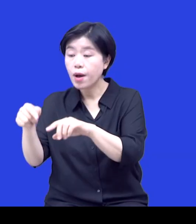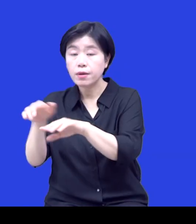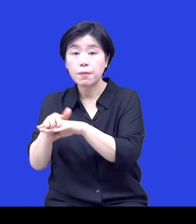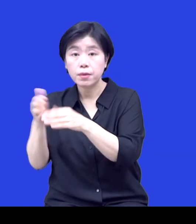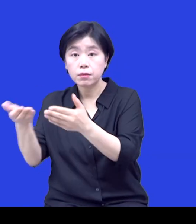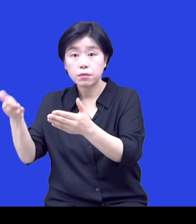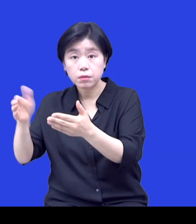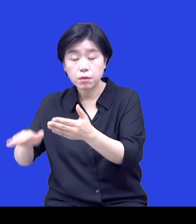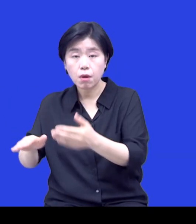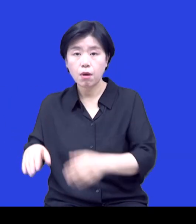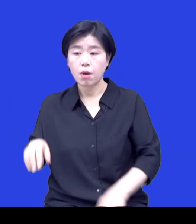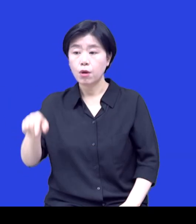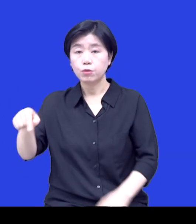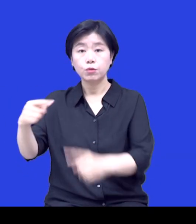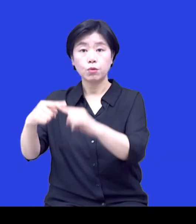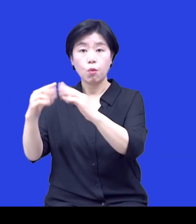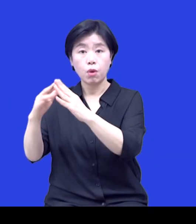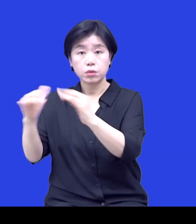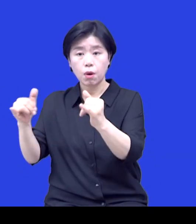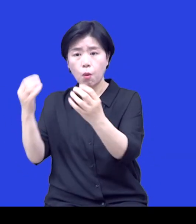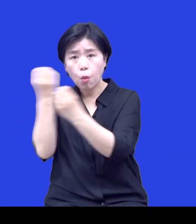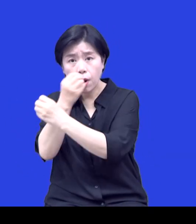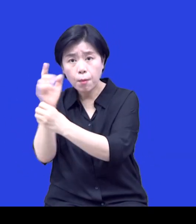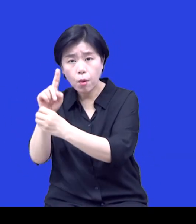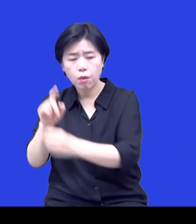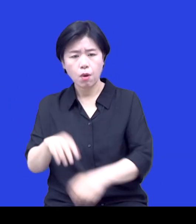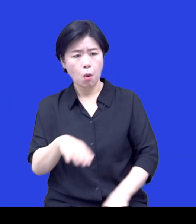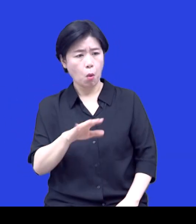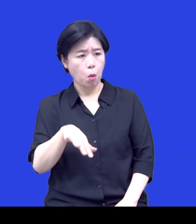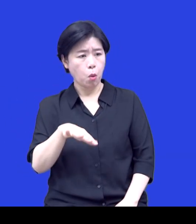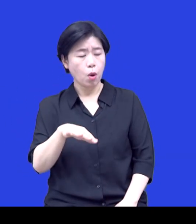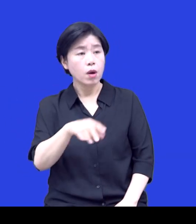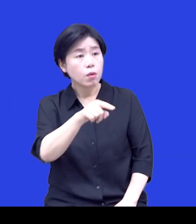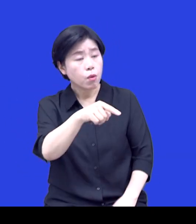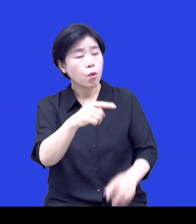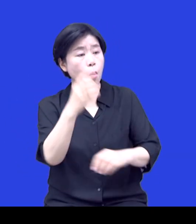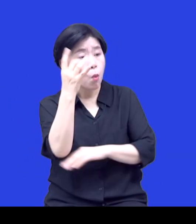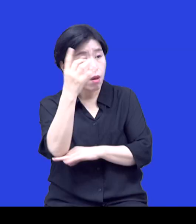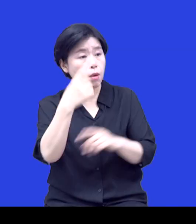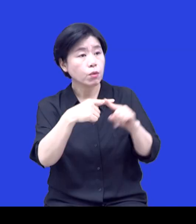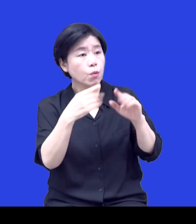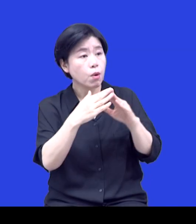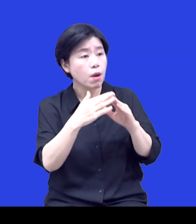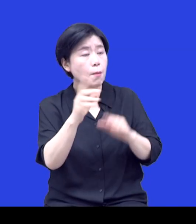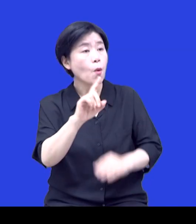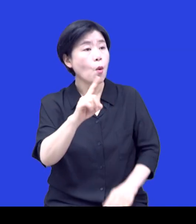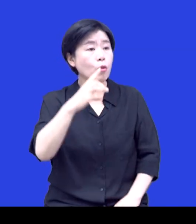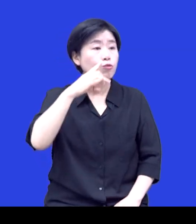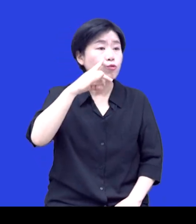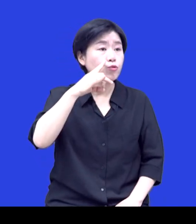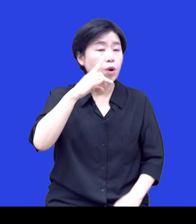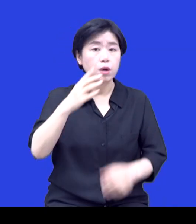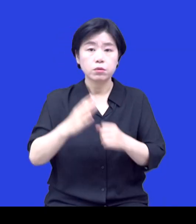듣고 어떤 교회길래 이렇게 직접 흩어져서 예배를 드리냐서 그분들이 다 그 다음 주에 우리 교회 다 우르르 와버린 거예요.